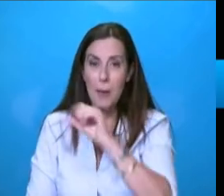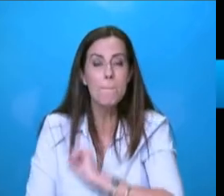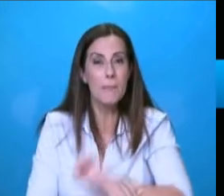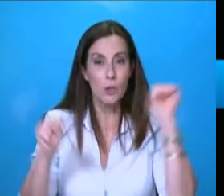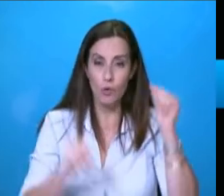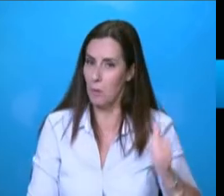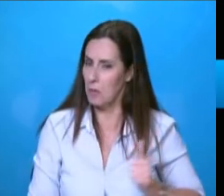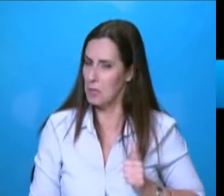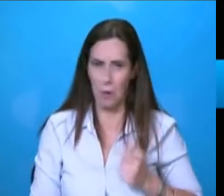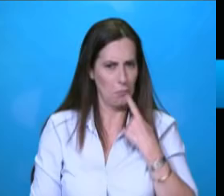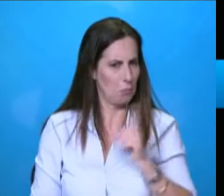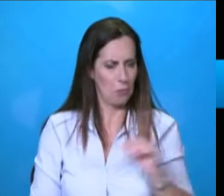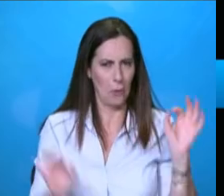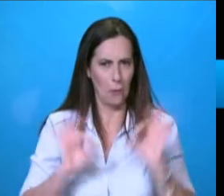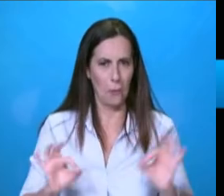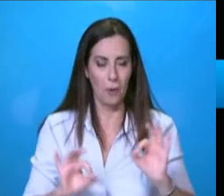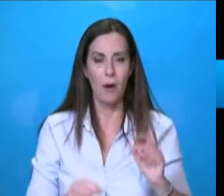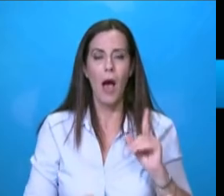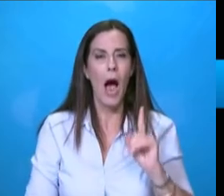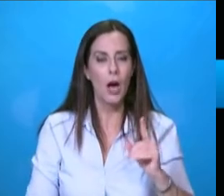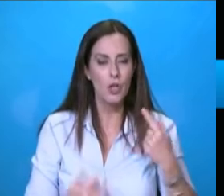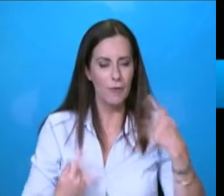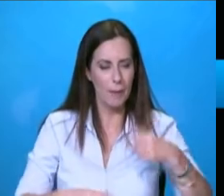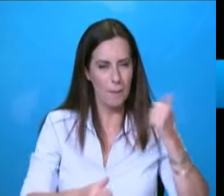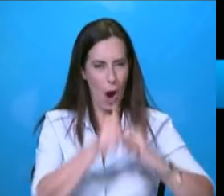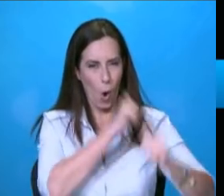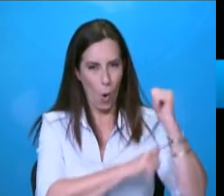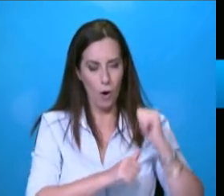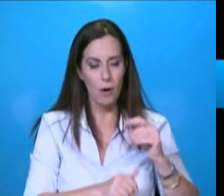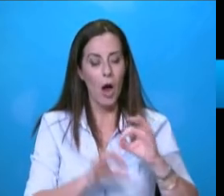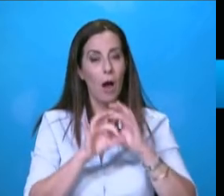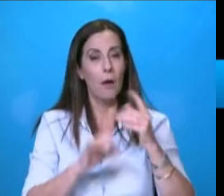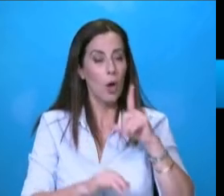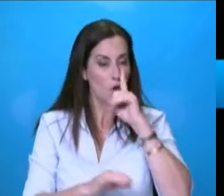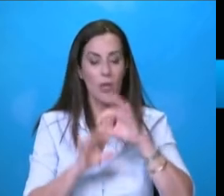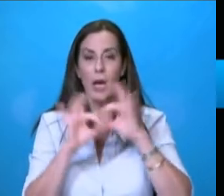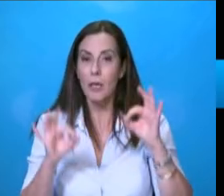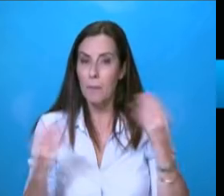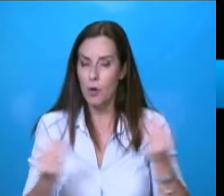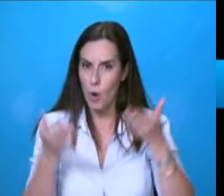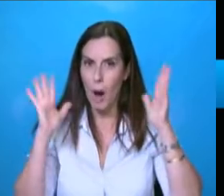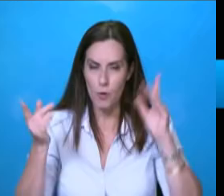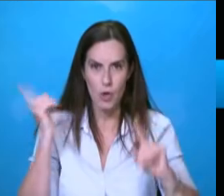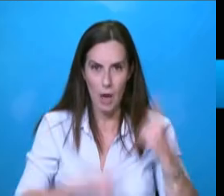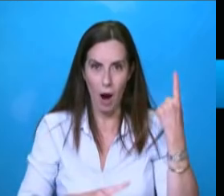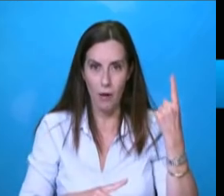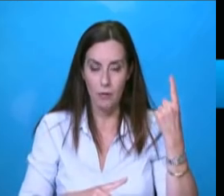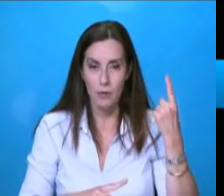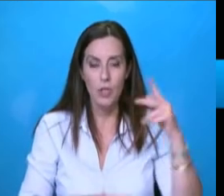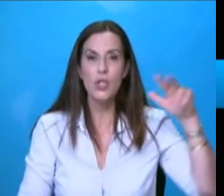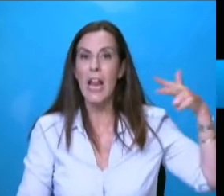פיצוץ שבצהל לא מכירים. אם נחזור אחורה כמה ימים, השבוע הזה התחיל בתקרית חמורה מאוד של